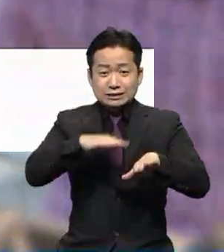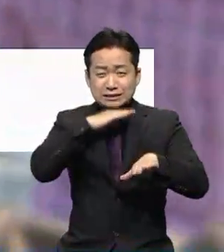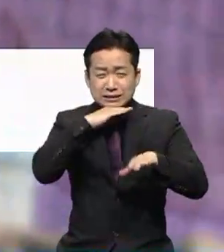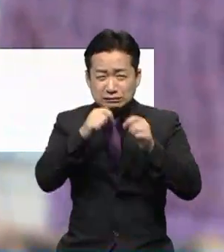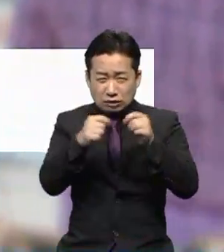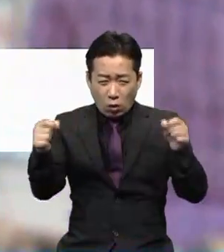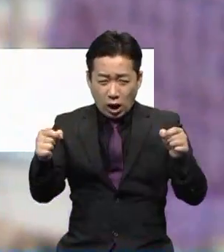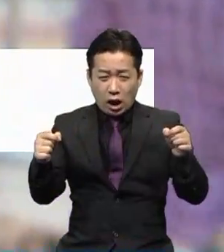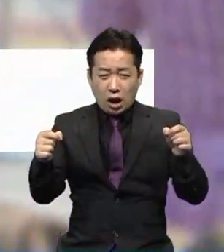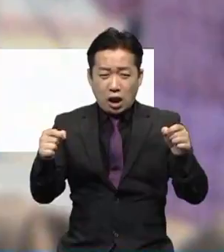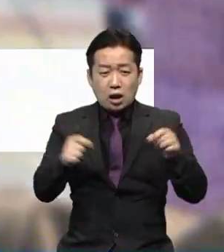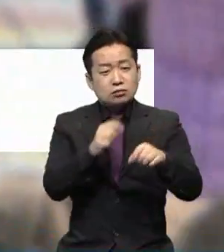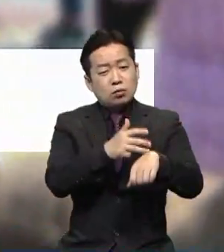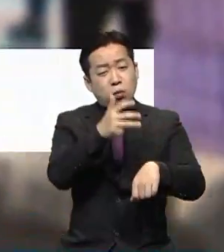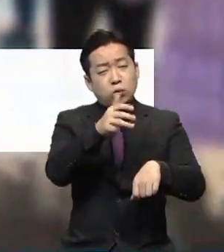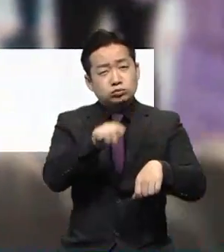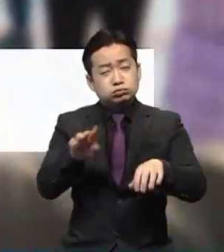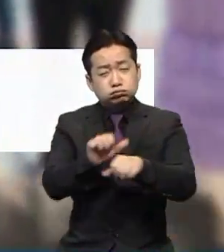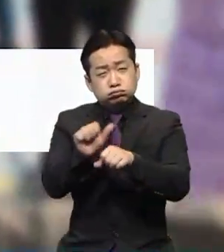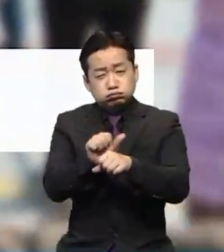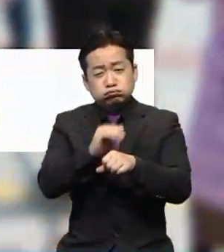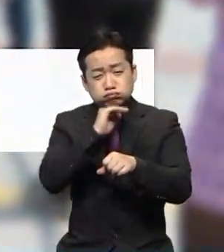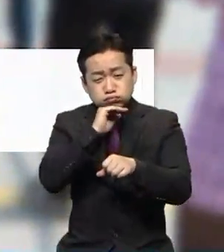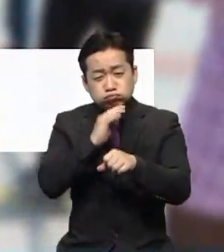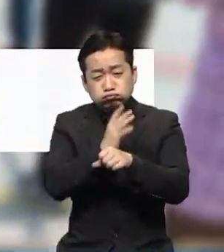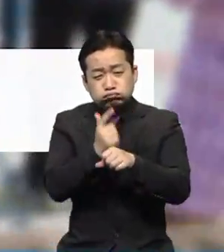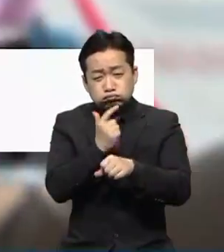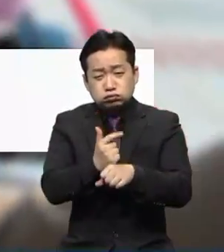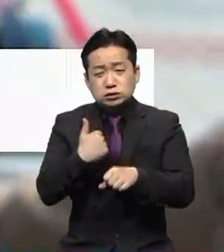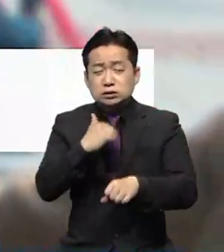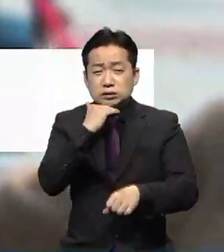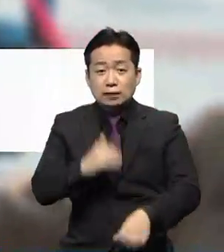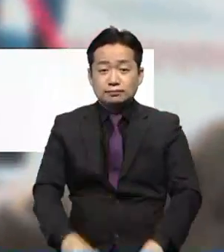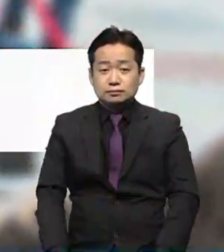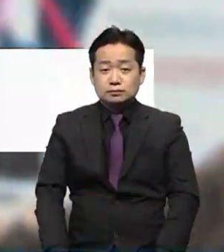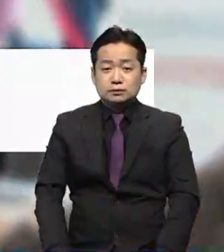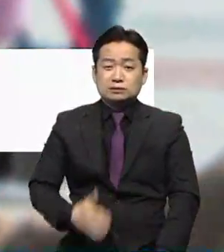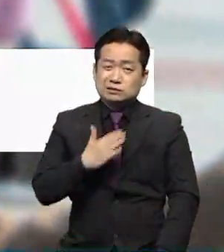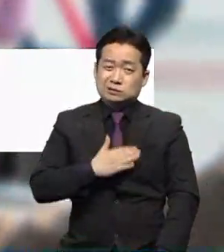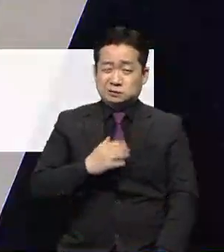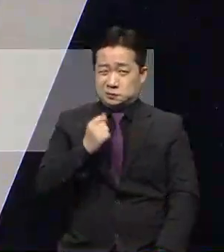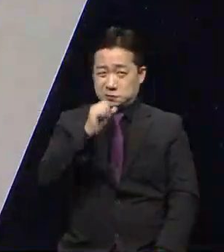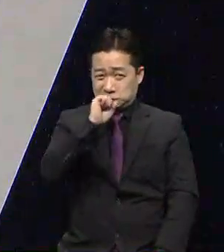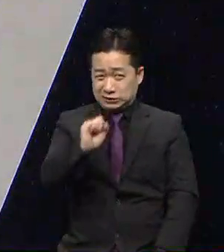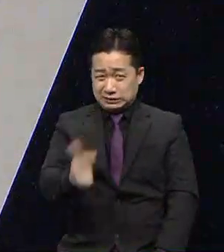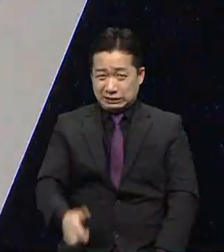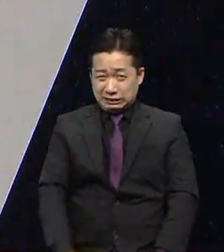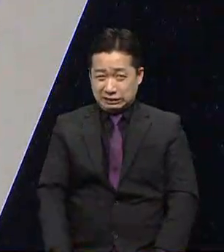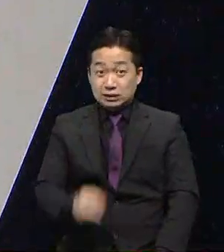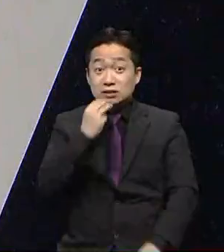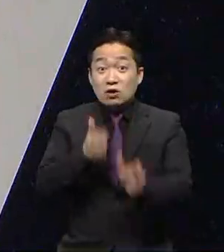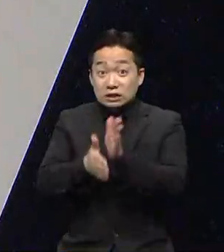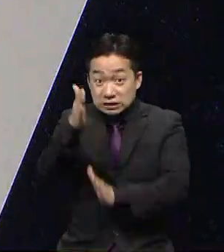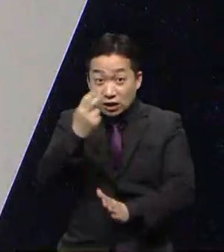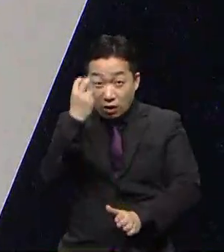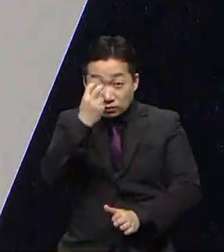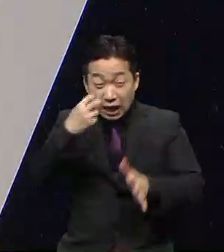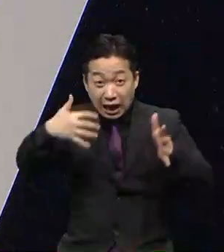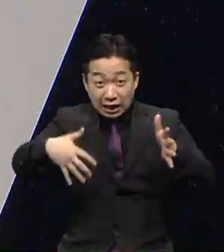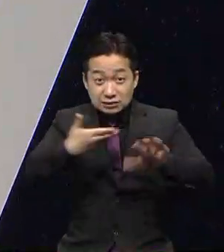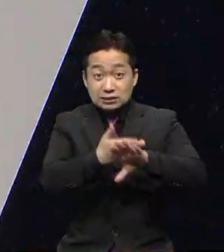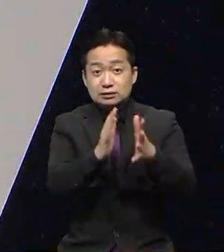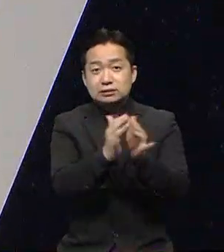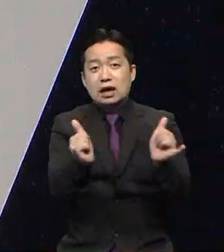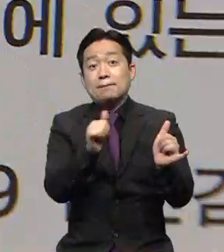거죠. 8시니까 한 10시간, 5시간, 10시간. 좀 기분은 그렇죠. 서울시가 검사받지 않은